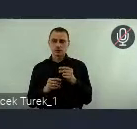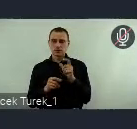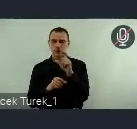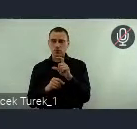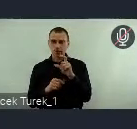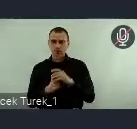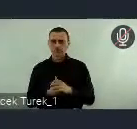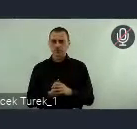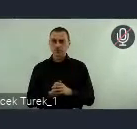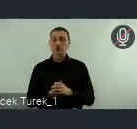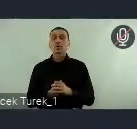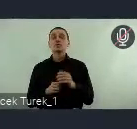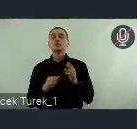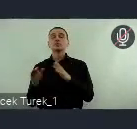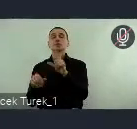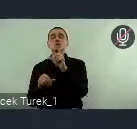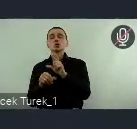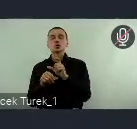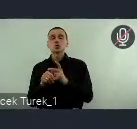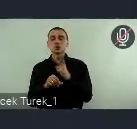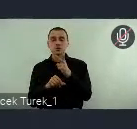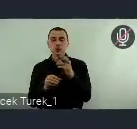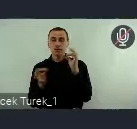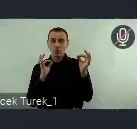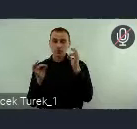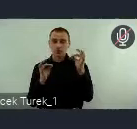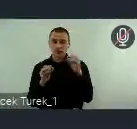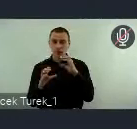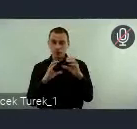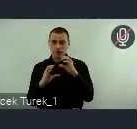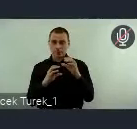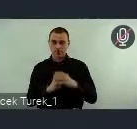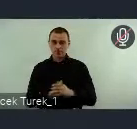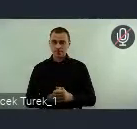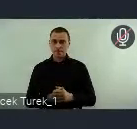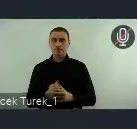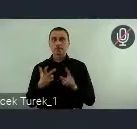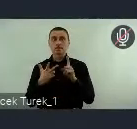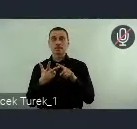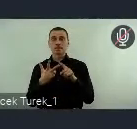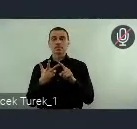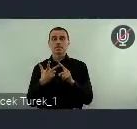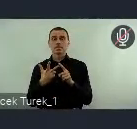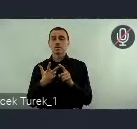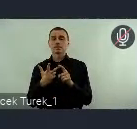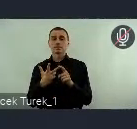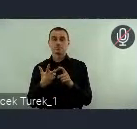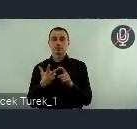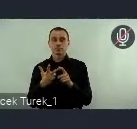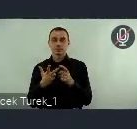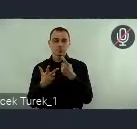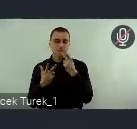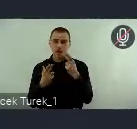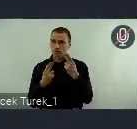Dostępność informacji na komórkę informacyjno-komunikacyjna trzeci z tych działów dostępności które są w sprawie i też coś będzie co będzie bardzo